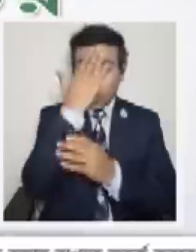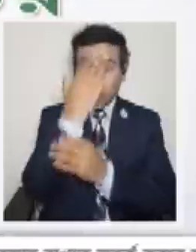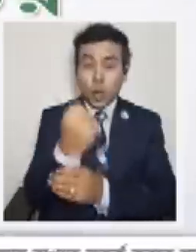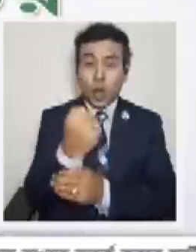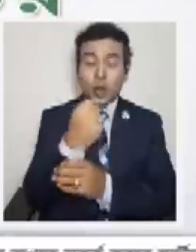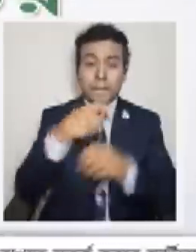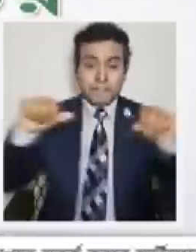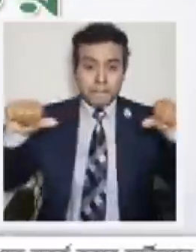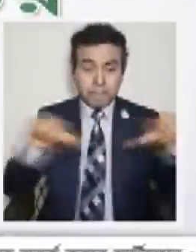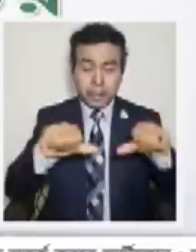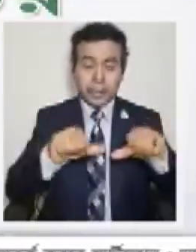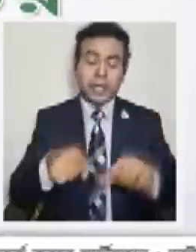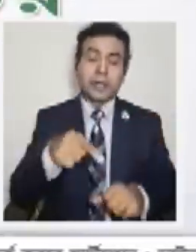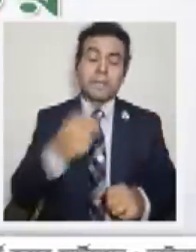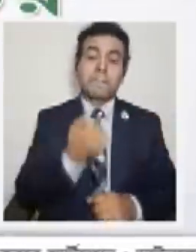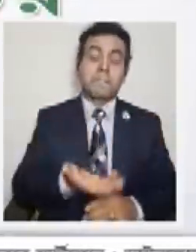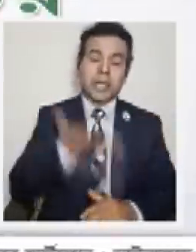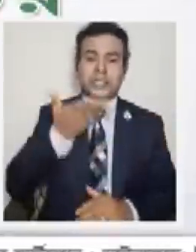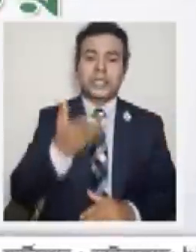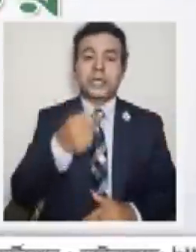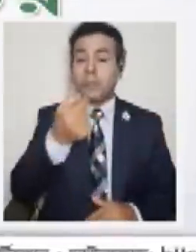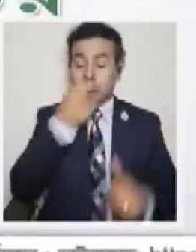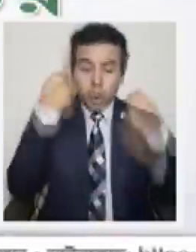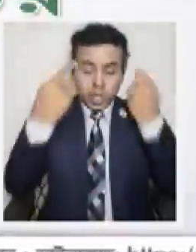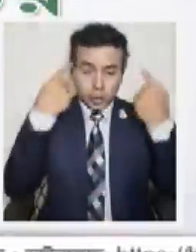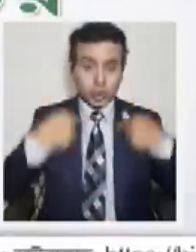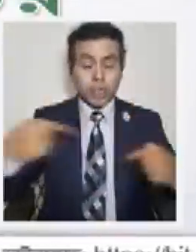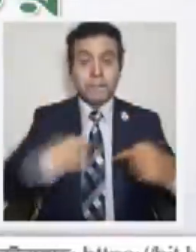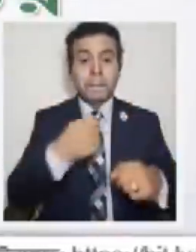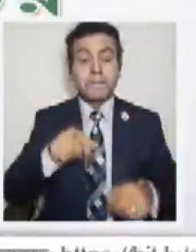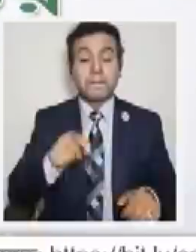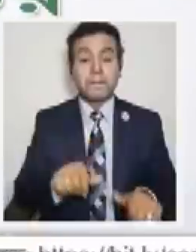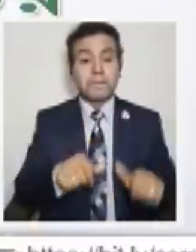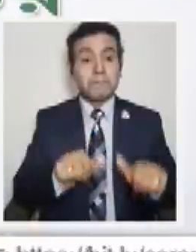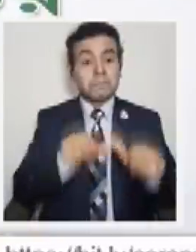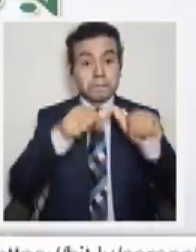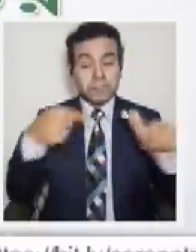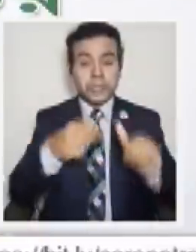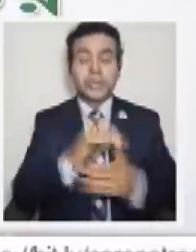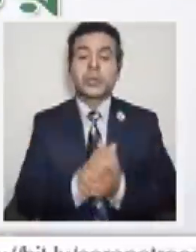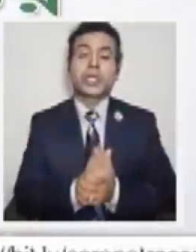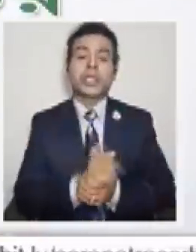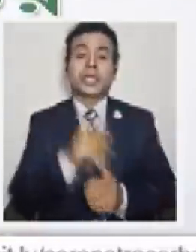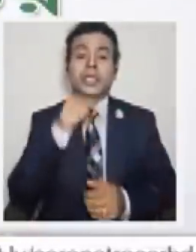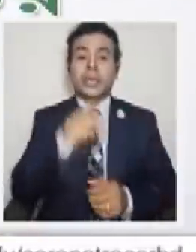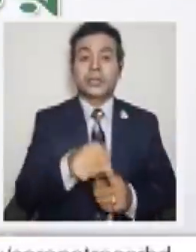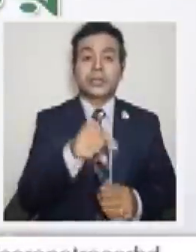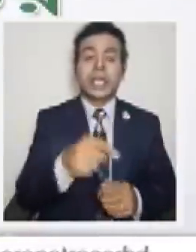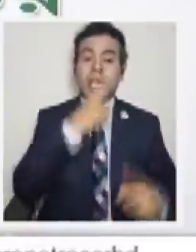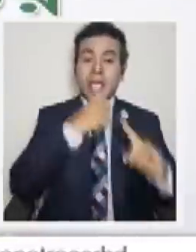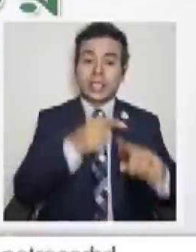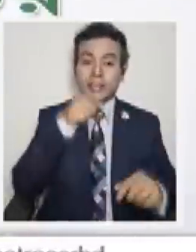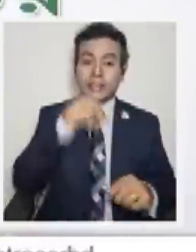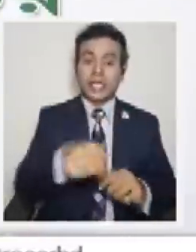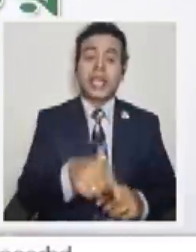যে ইনেট ইমিউনিটি বা জিনগতভাবে নারীরা বেশি ইমিউন থাকে তাদের ডাবল